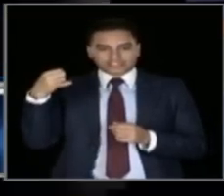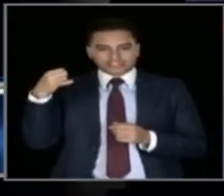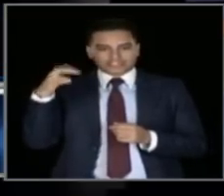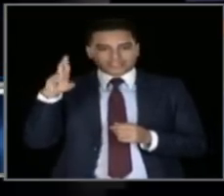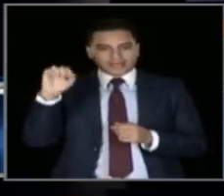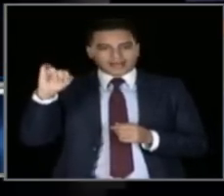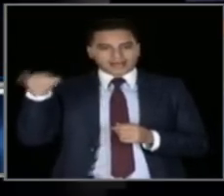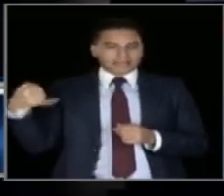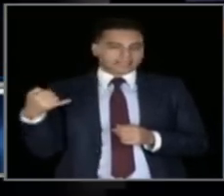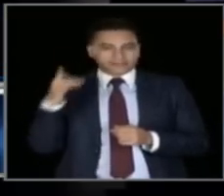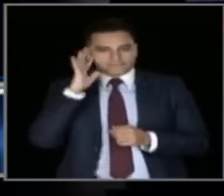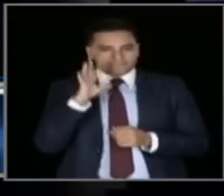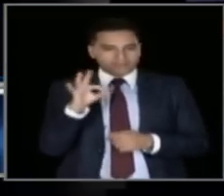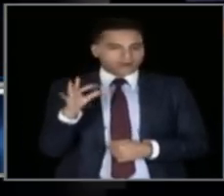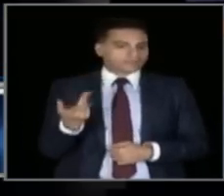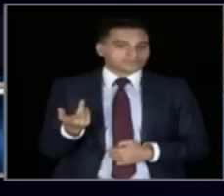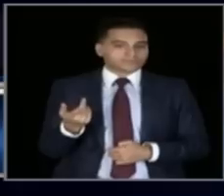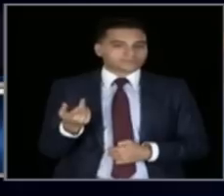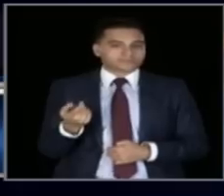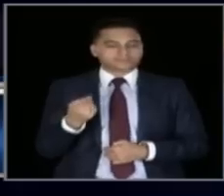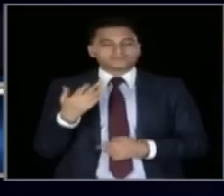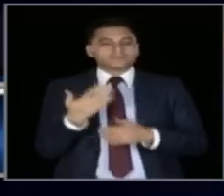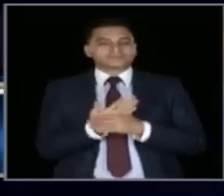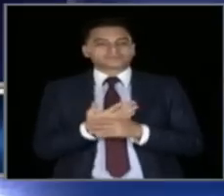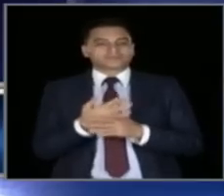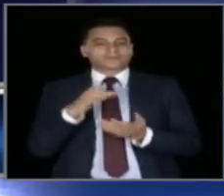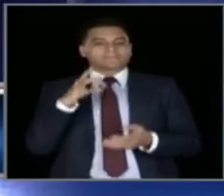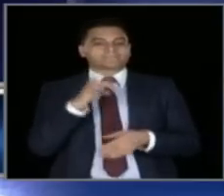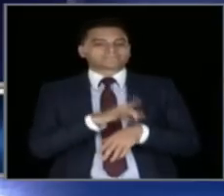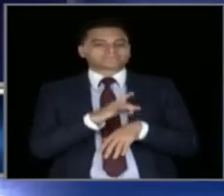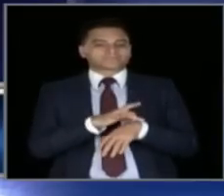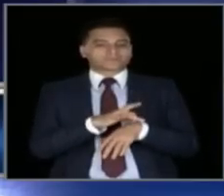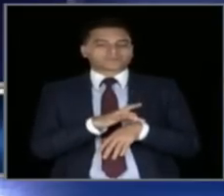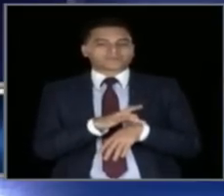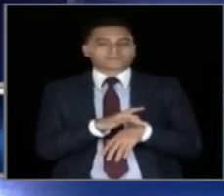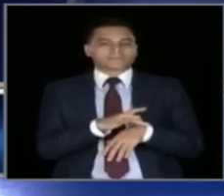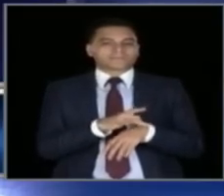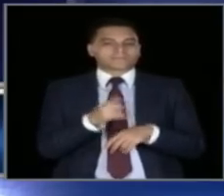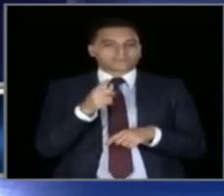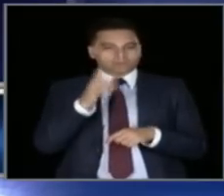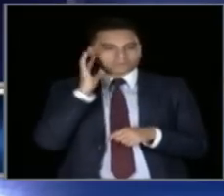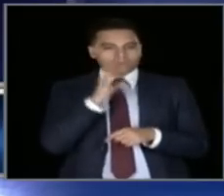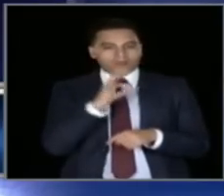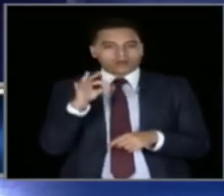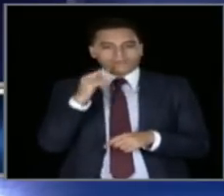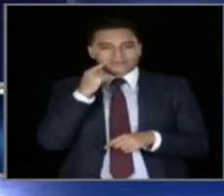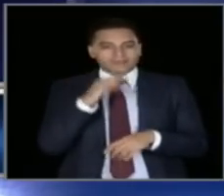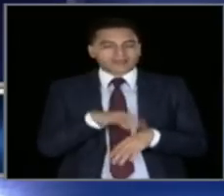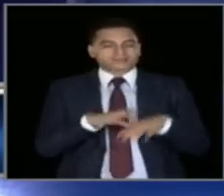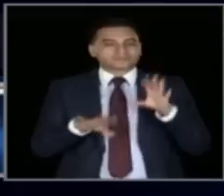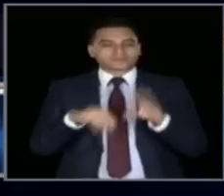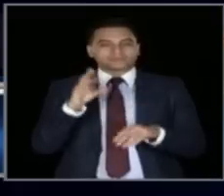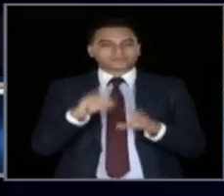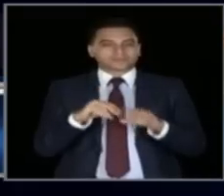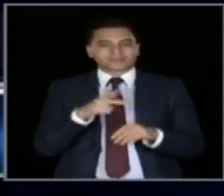عن المربيات اللي عانوا من المعاملة السيئة بسبب طبيعة شغلهم. تخمين أجازة